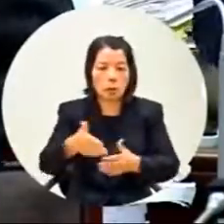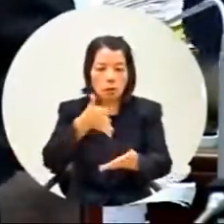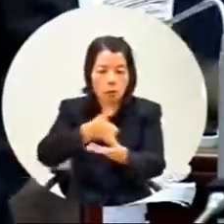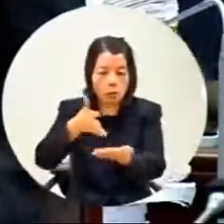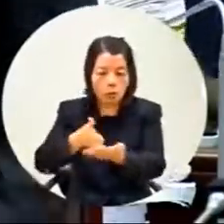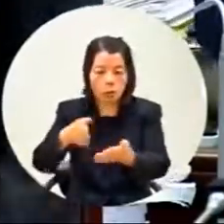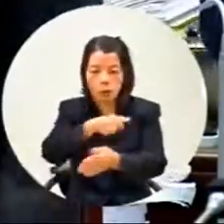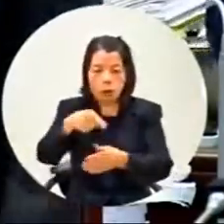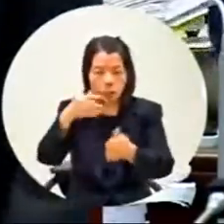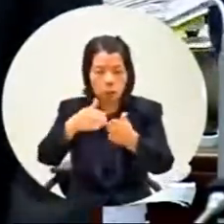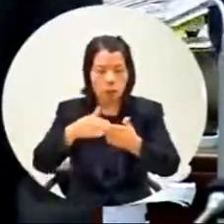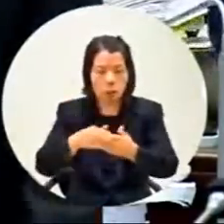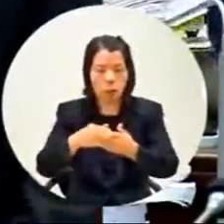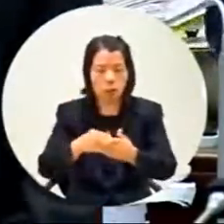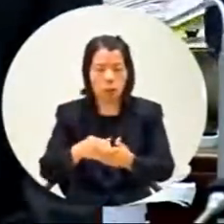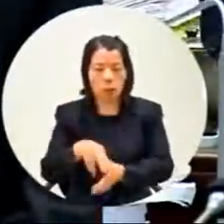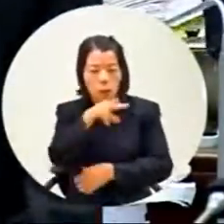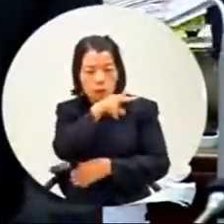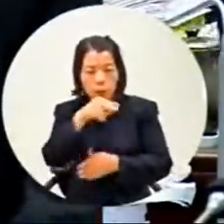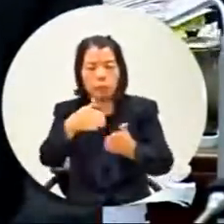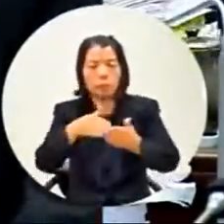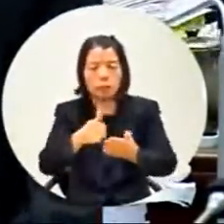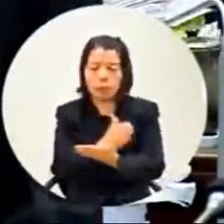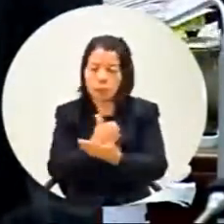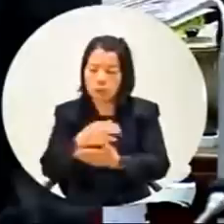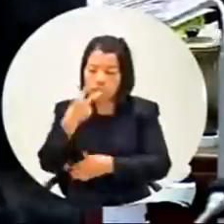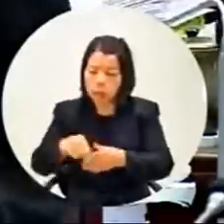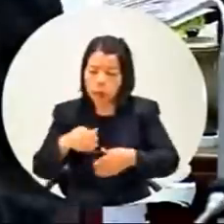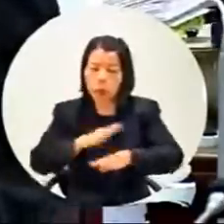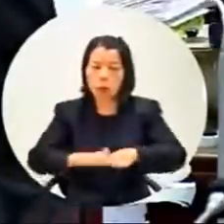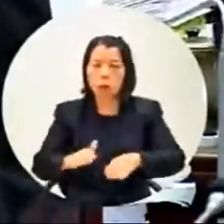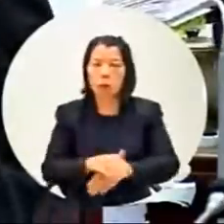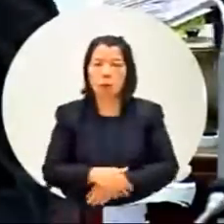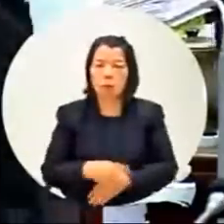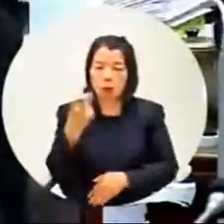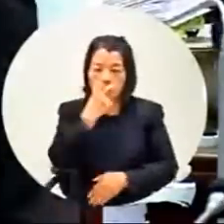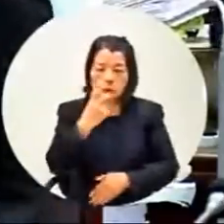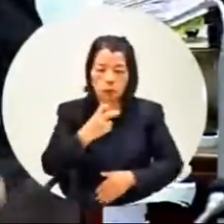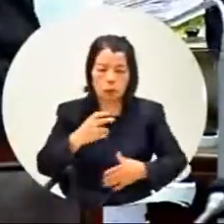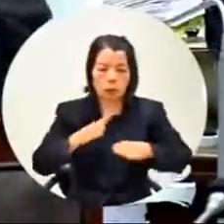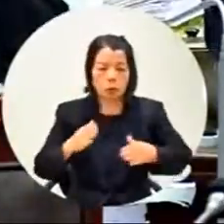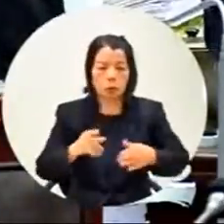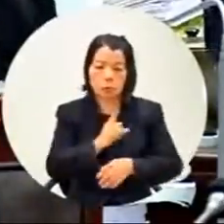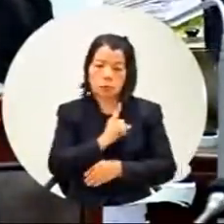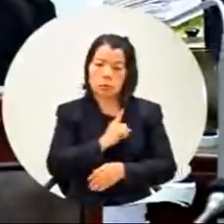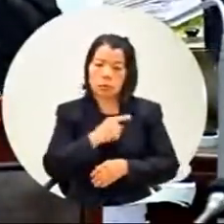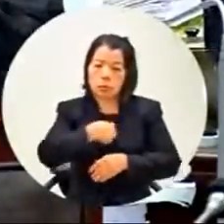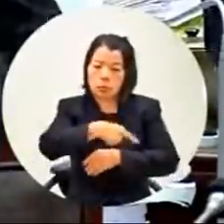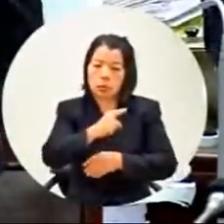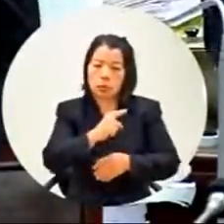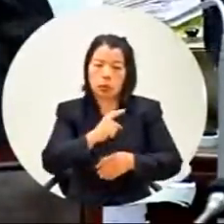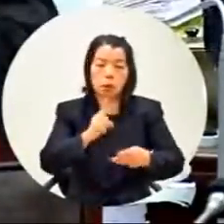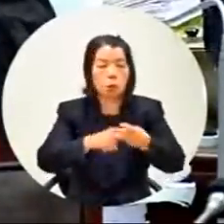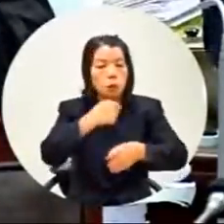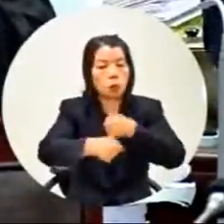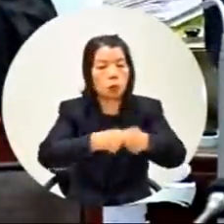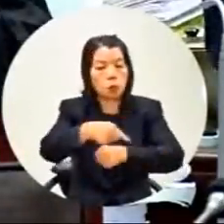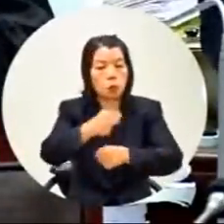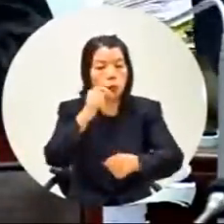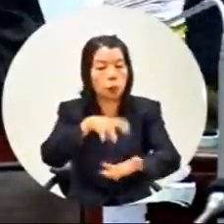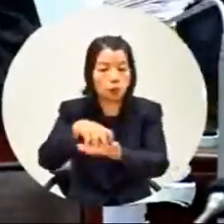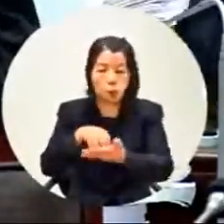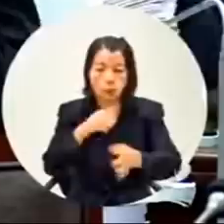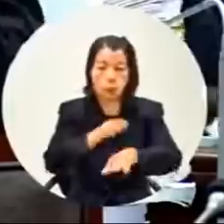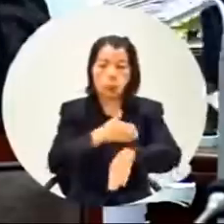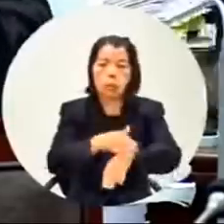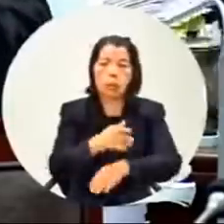些看法。 市长啊， 是 这个不是检察官会自动在办。 但是我不敢以完工的是说，其实议员